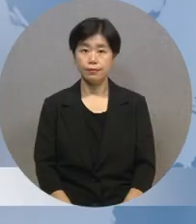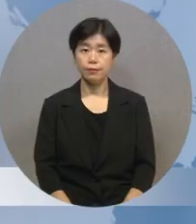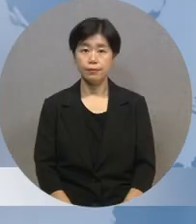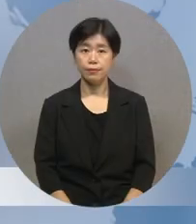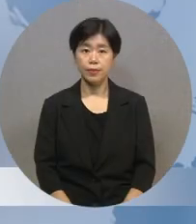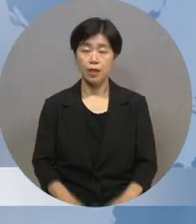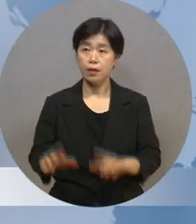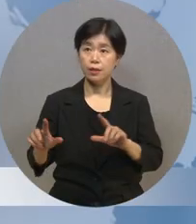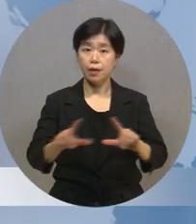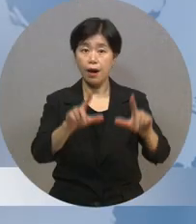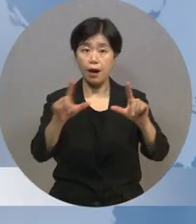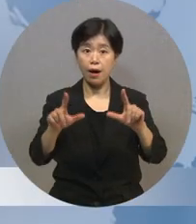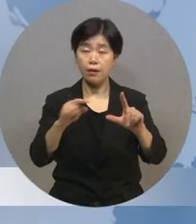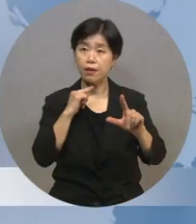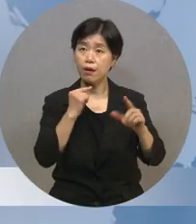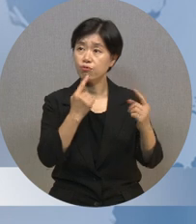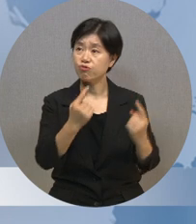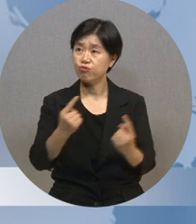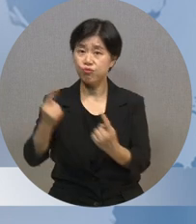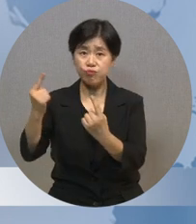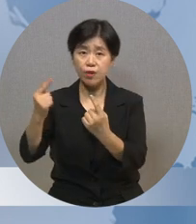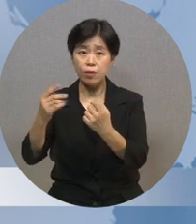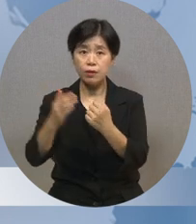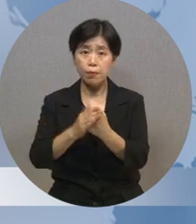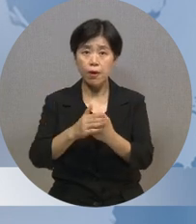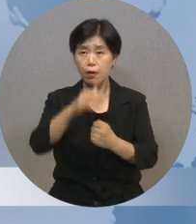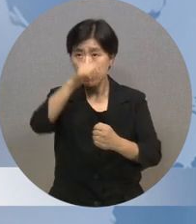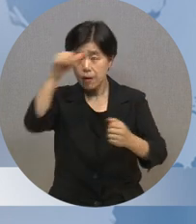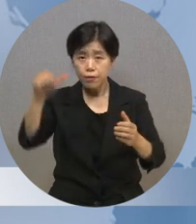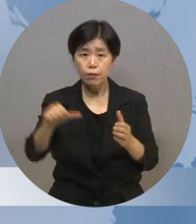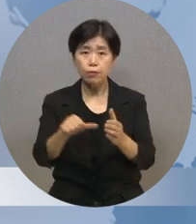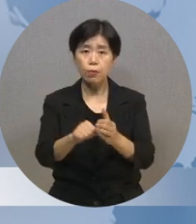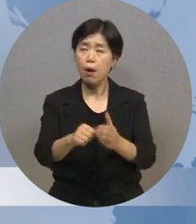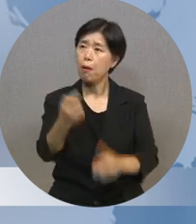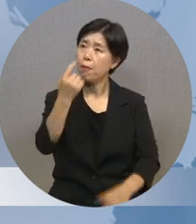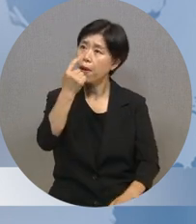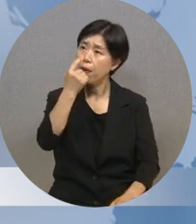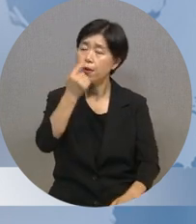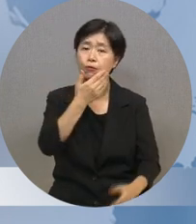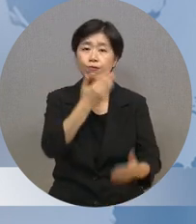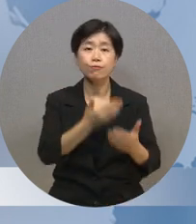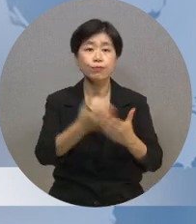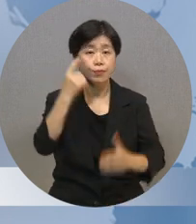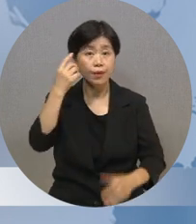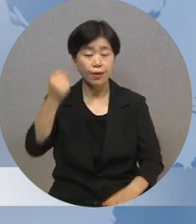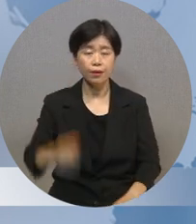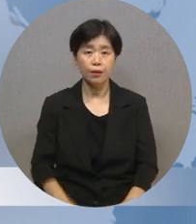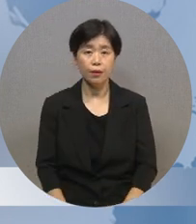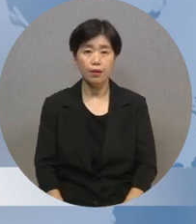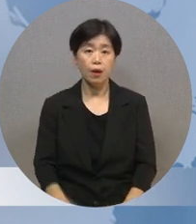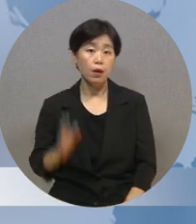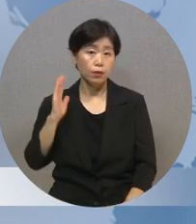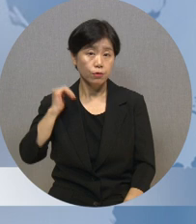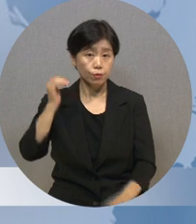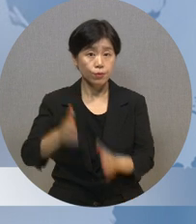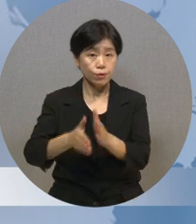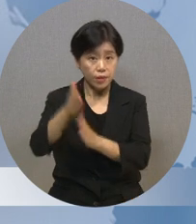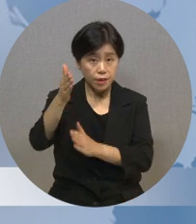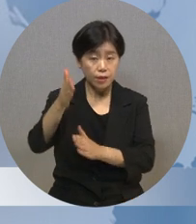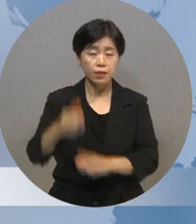수면기간이 늘어나며 평생학습의 중요성이 점점 강조되고 있는데요. 경기도 의정부시 장애인